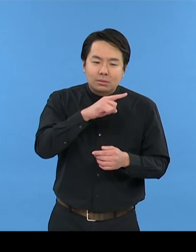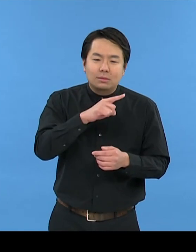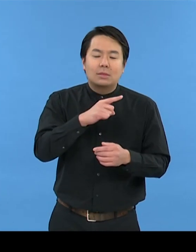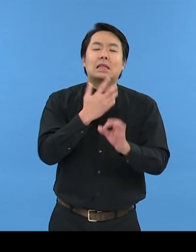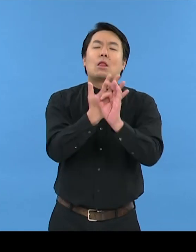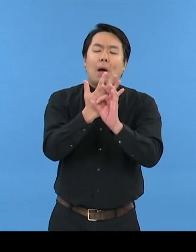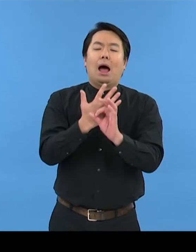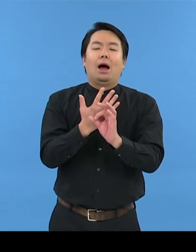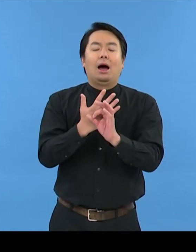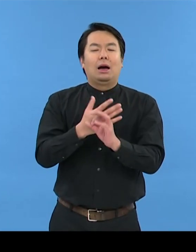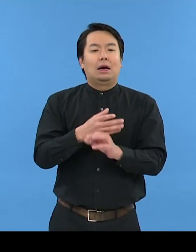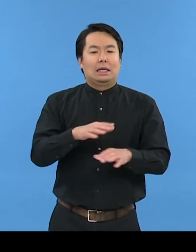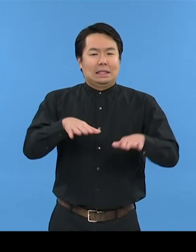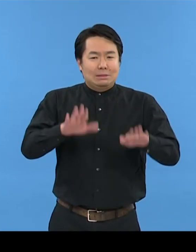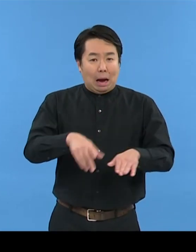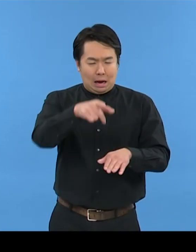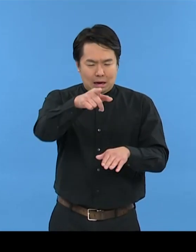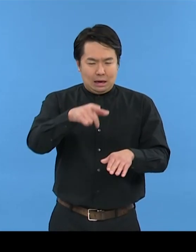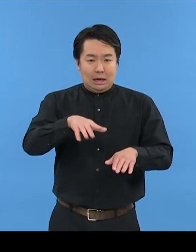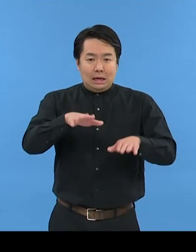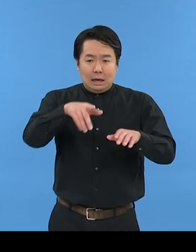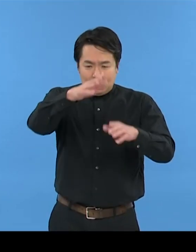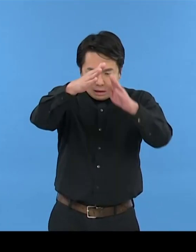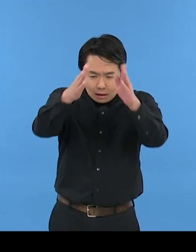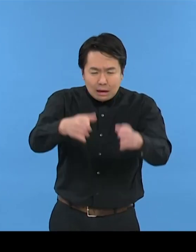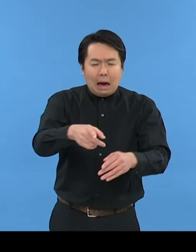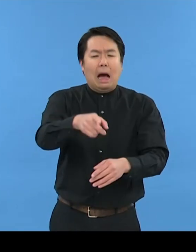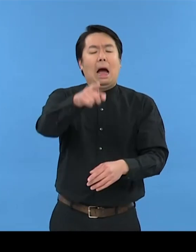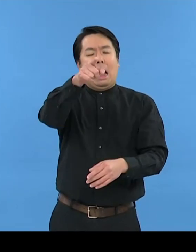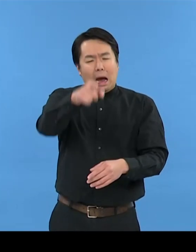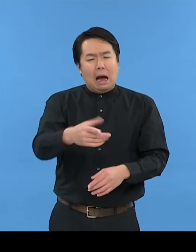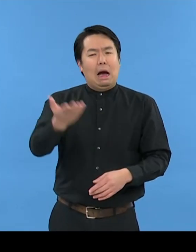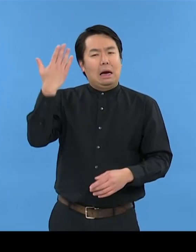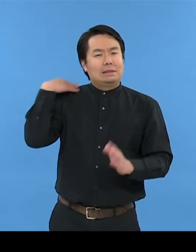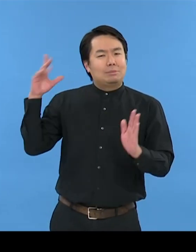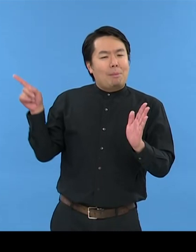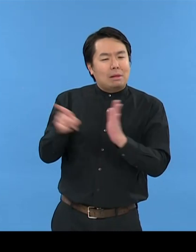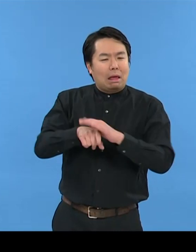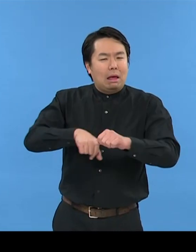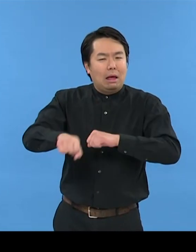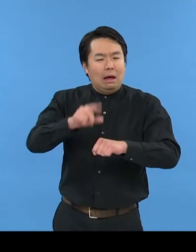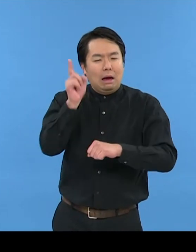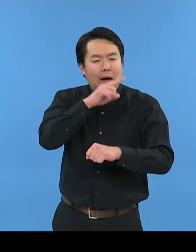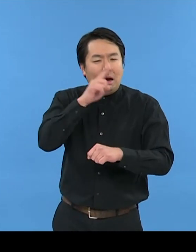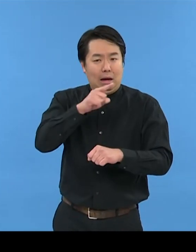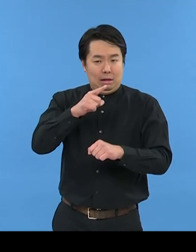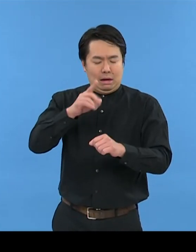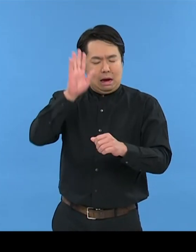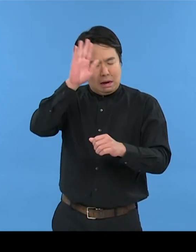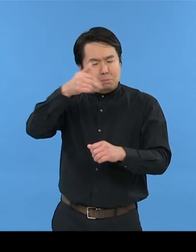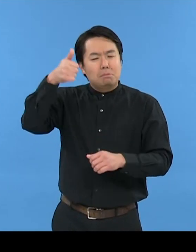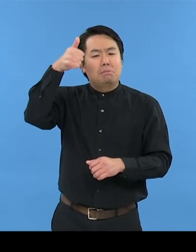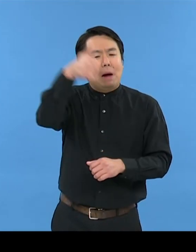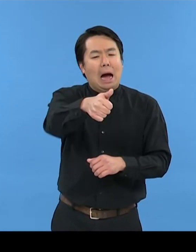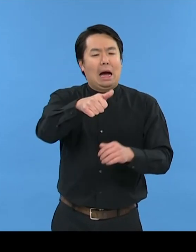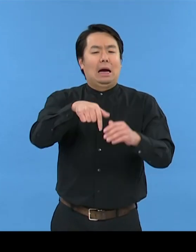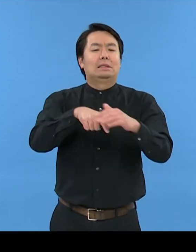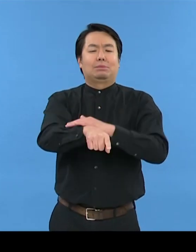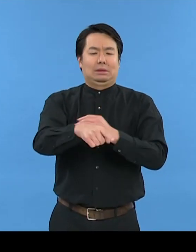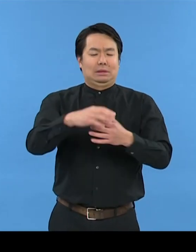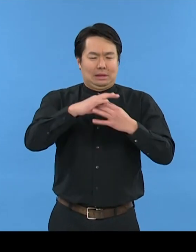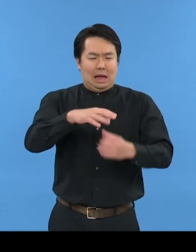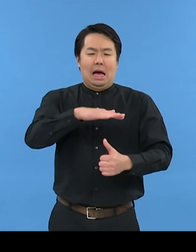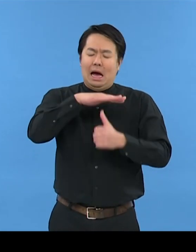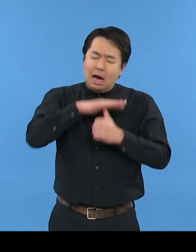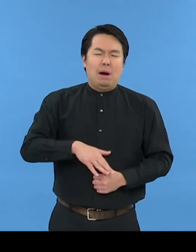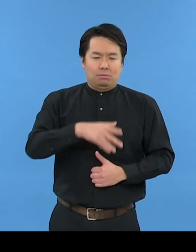こと例えばお前が今この状態にあるのは悪号の報いであるからで我慢